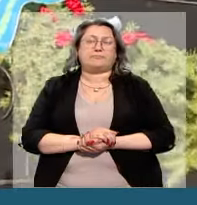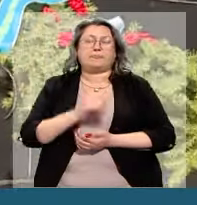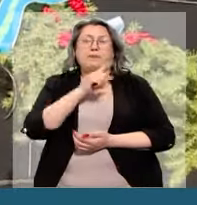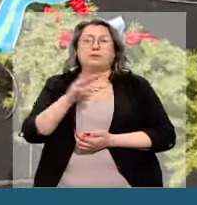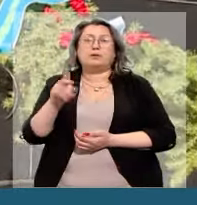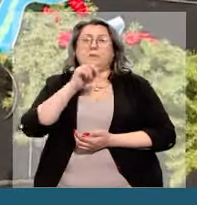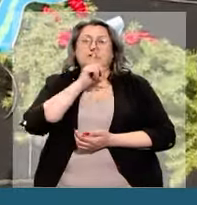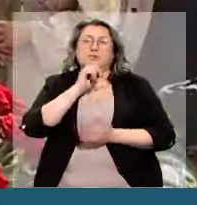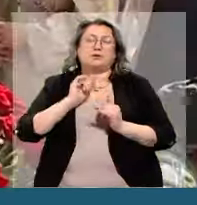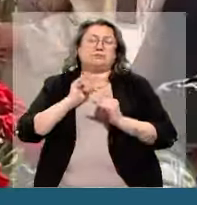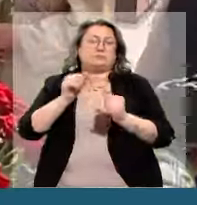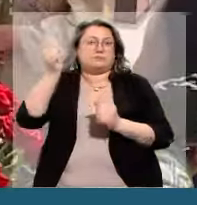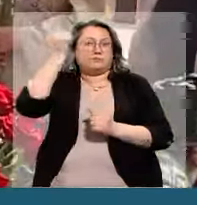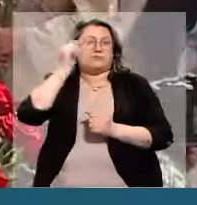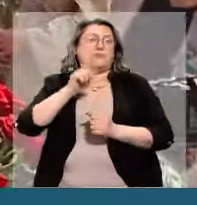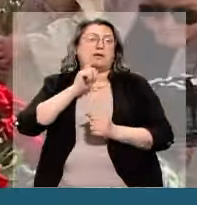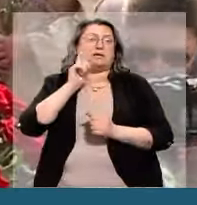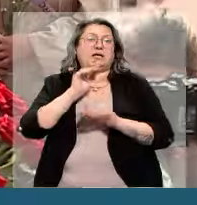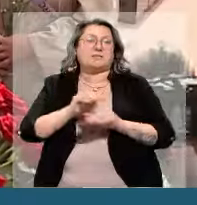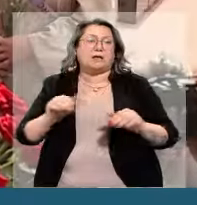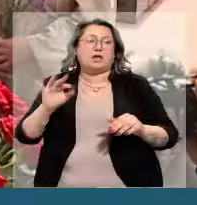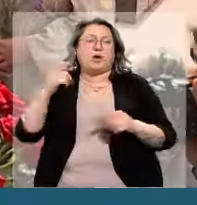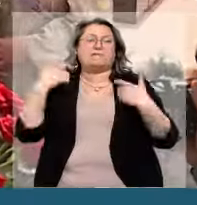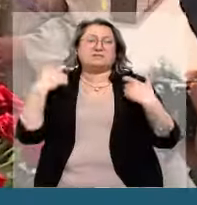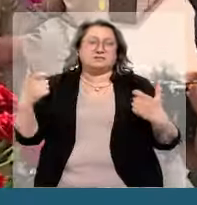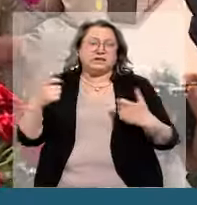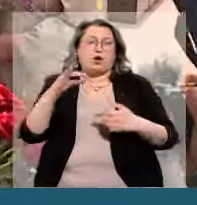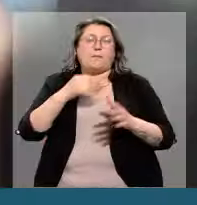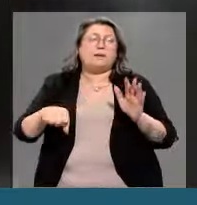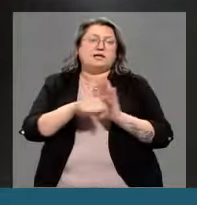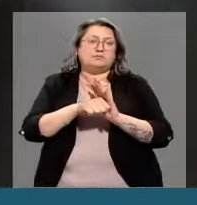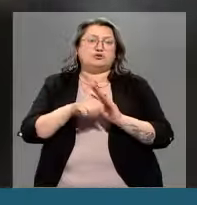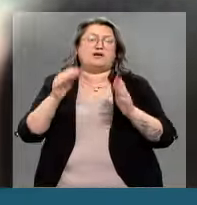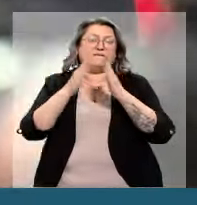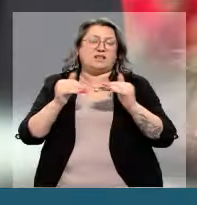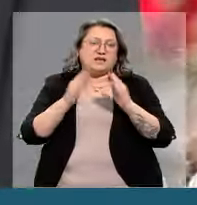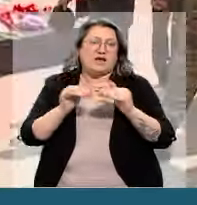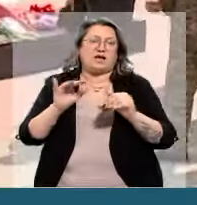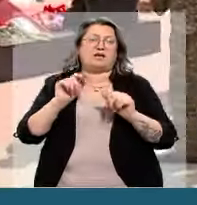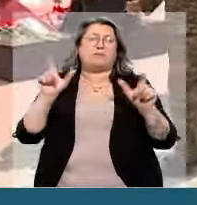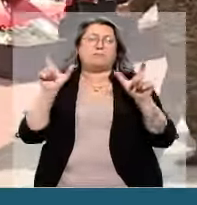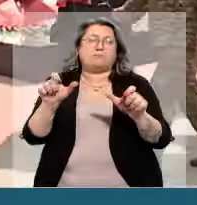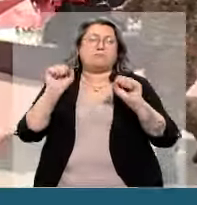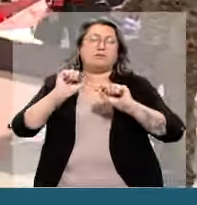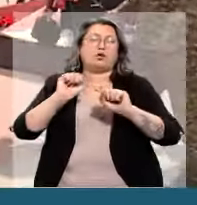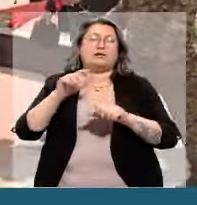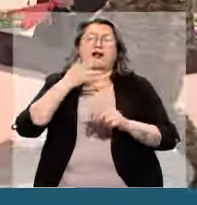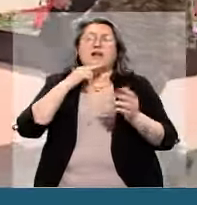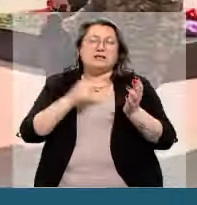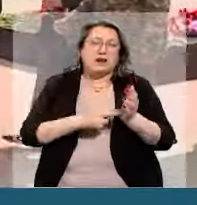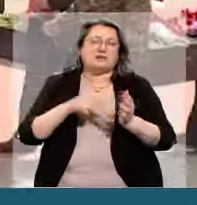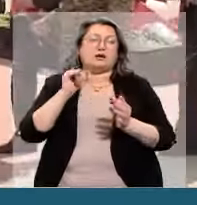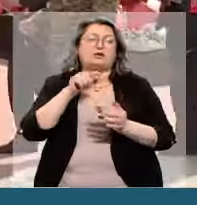Минуты молчания почтят память о молодых ребятах и офицерах, о погибших в концлагерях и блокадном Ленинграде, о всех,